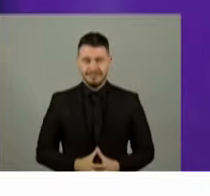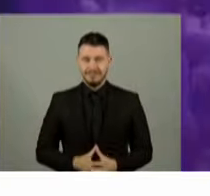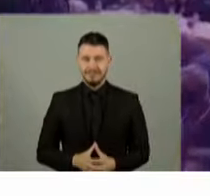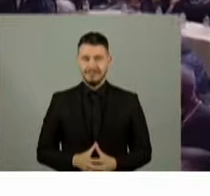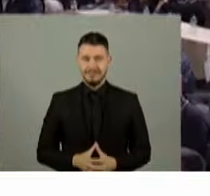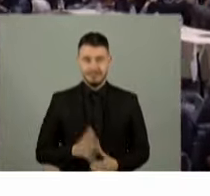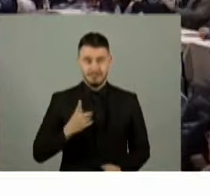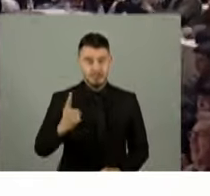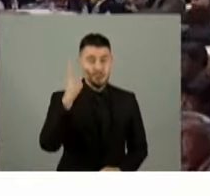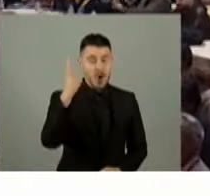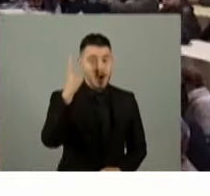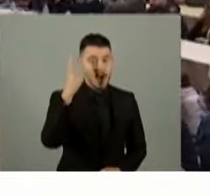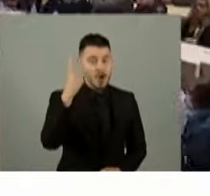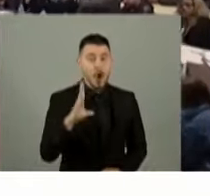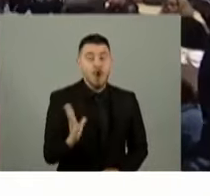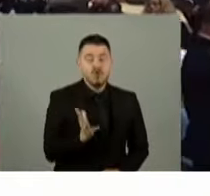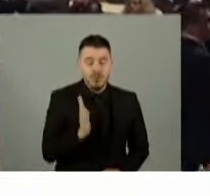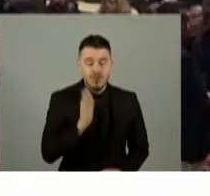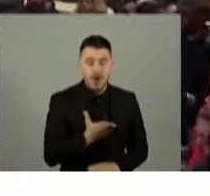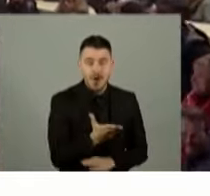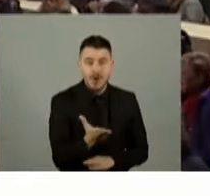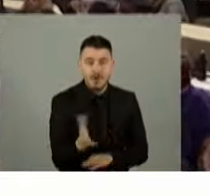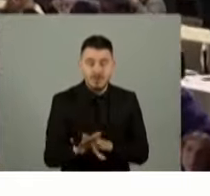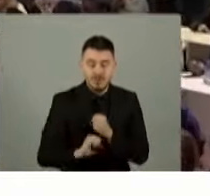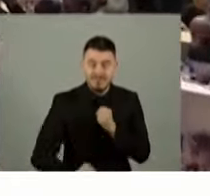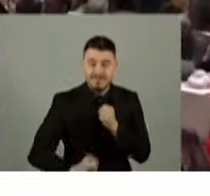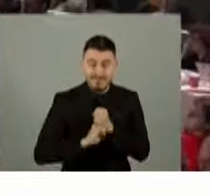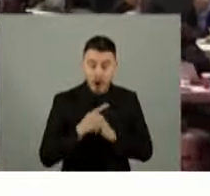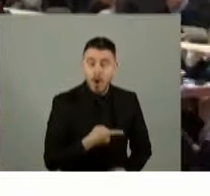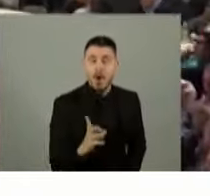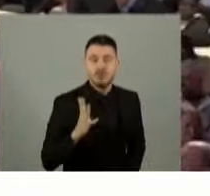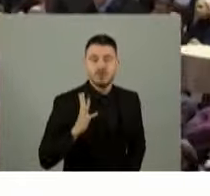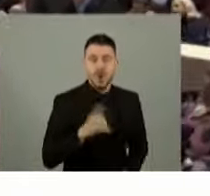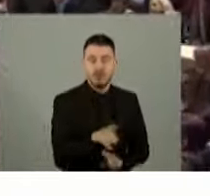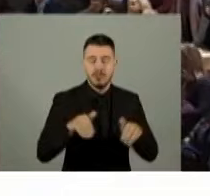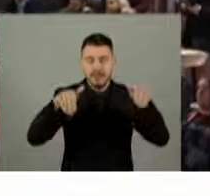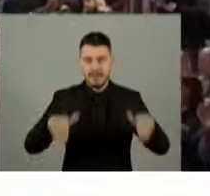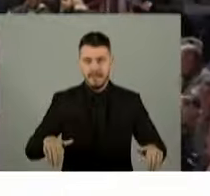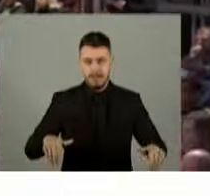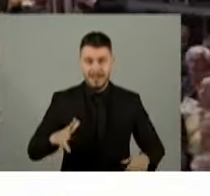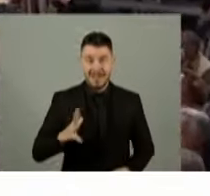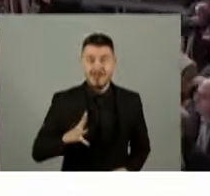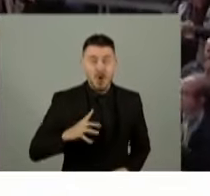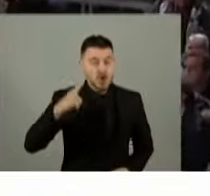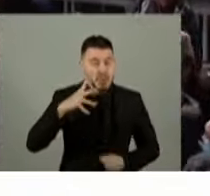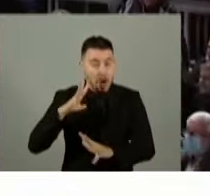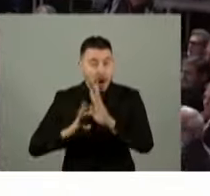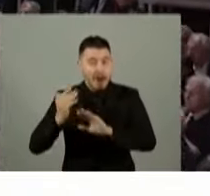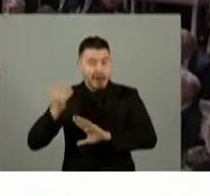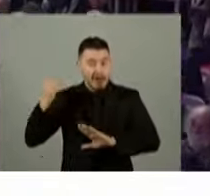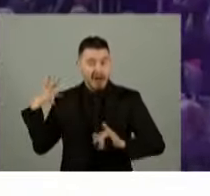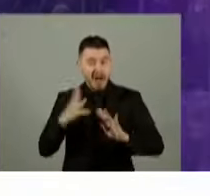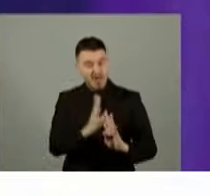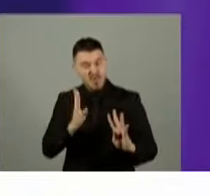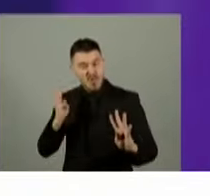Με την έννοια. Η εκτίμησή μου είναι αυτή. Ναι. Με την έννοια ότι αυτό που έλεγε η Μαρίνα πριν, ότι αν πήγαινε